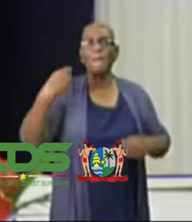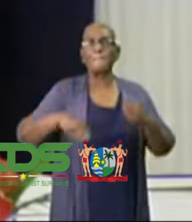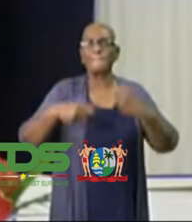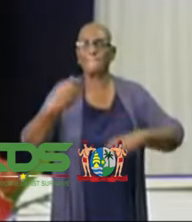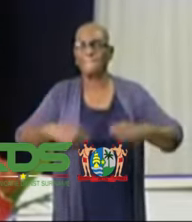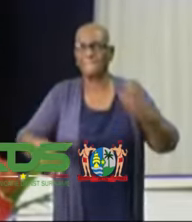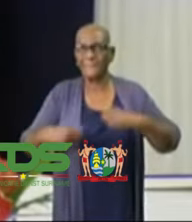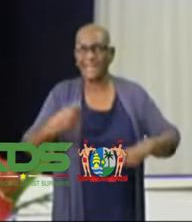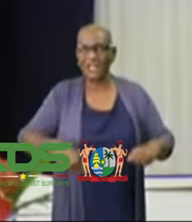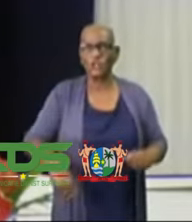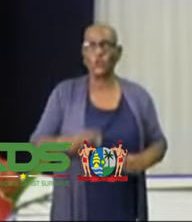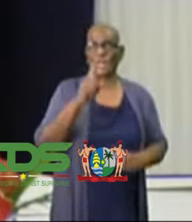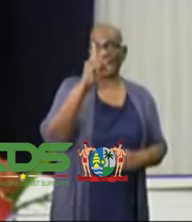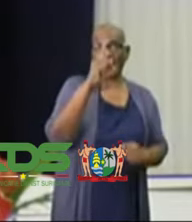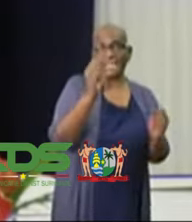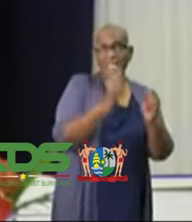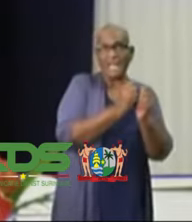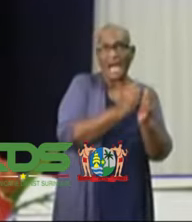al 1 jaar al voorbij. Dus